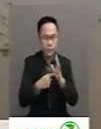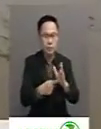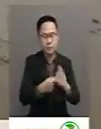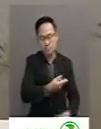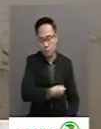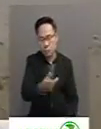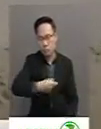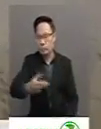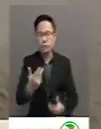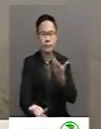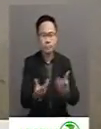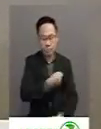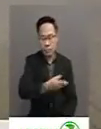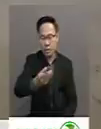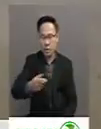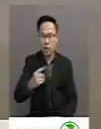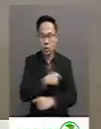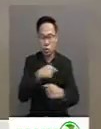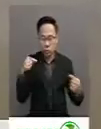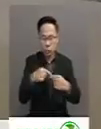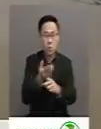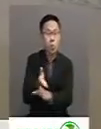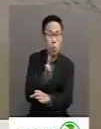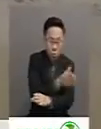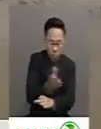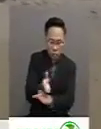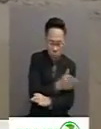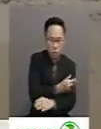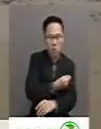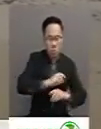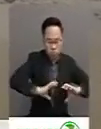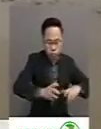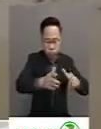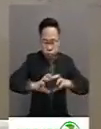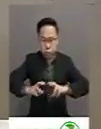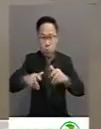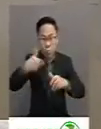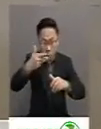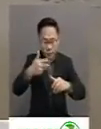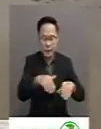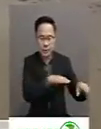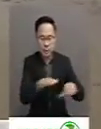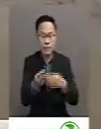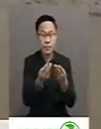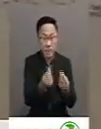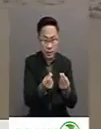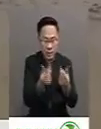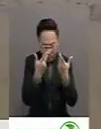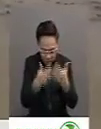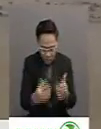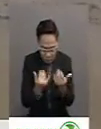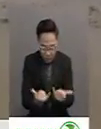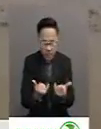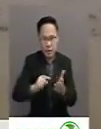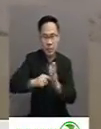ของตัวเองเพื่อเตรียมหว่านเมล็ดพันธุ์ในวันพฤชมงคลโดยเชื่อด้วยนะคะว่าจะได้ผลผลิตดีงามตามต้องการไปคุยกับเกษตรกร